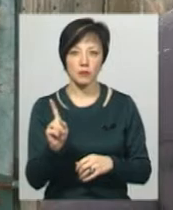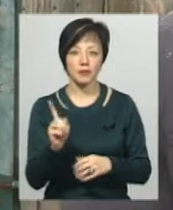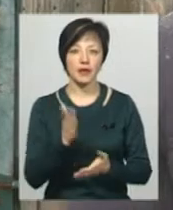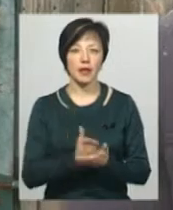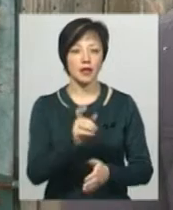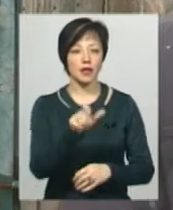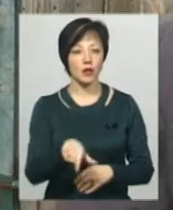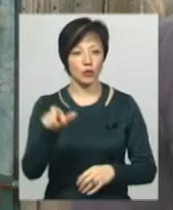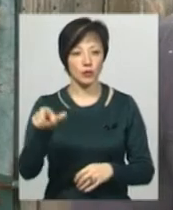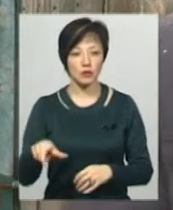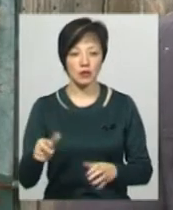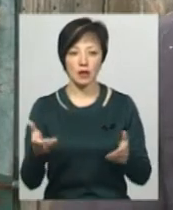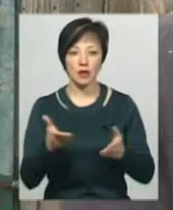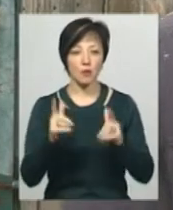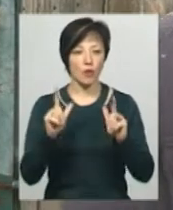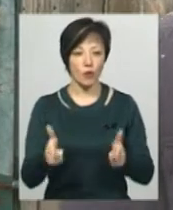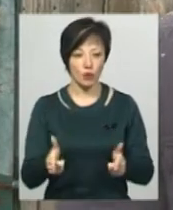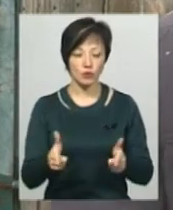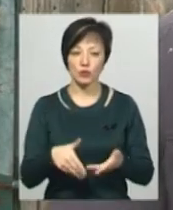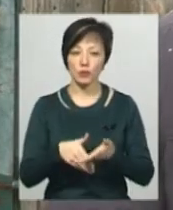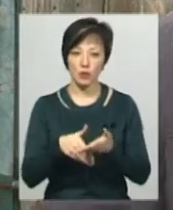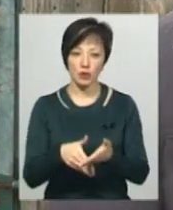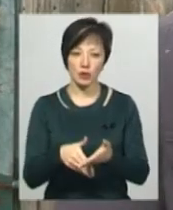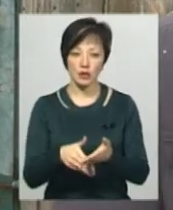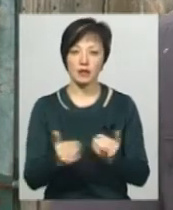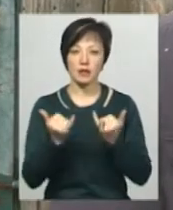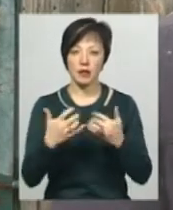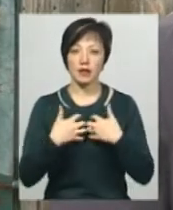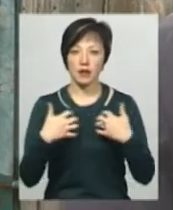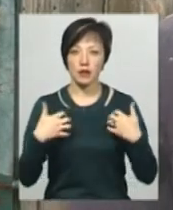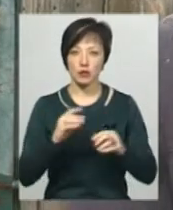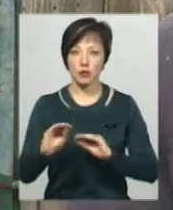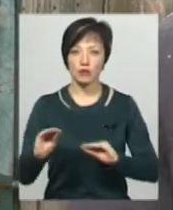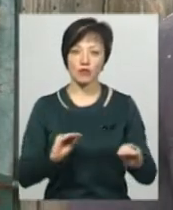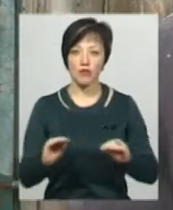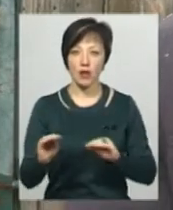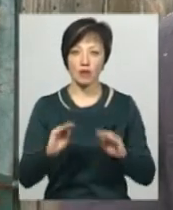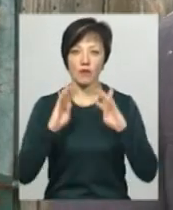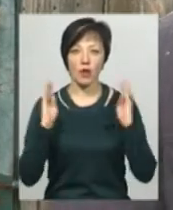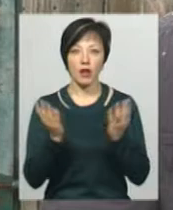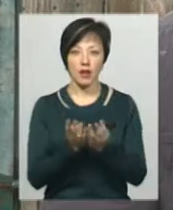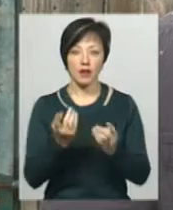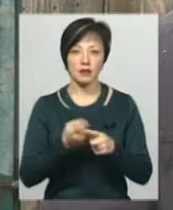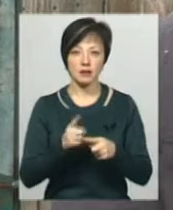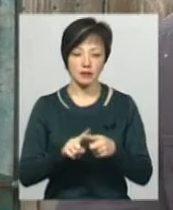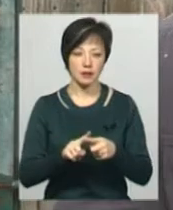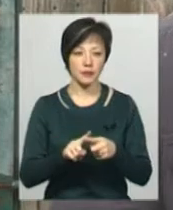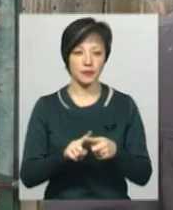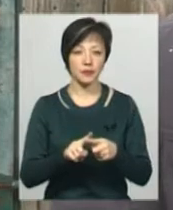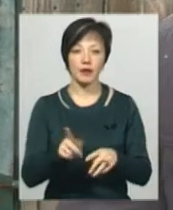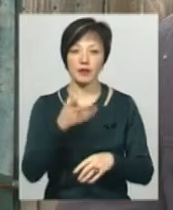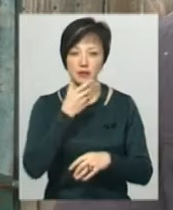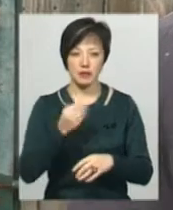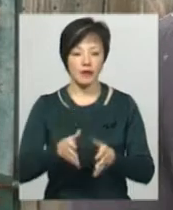є люди, які погоджуються дуже допомогти для тваринок, щоб облаштувати вольєри, скажімо так, і красиві,